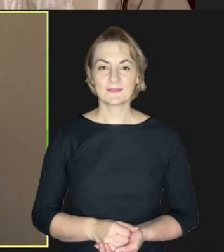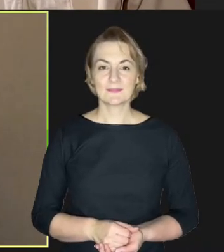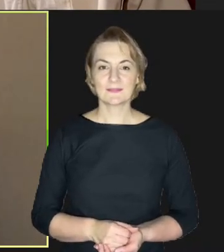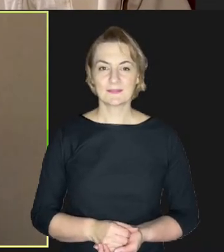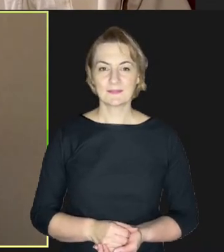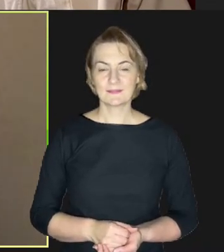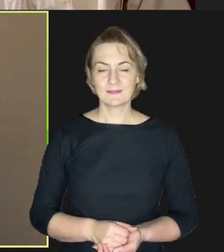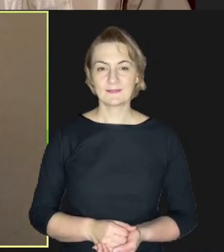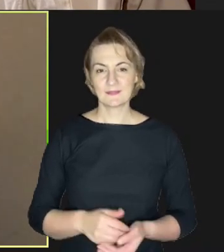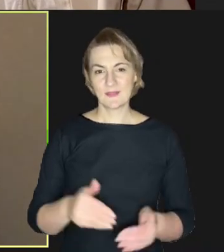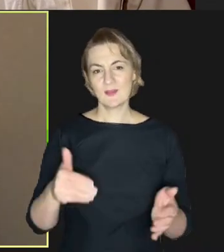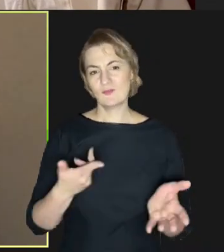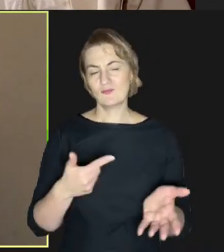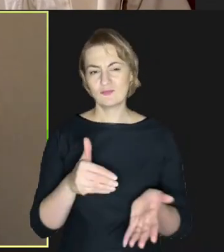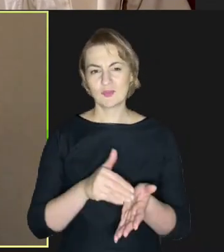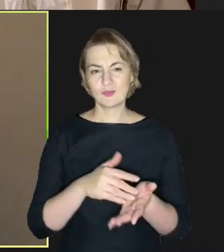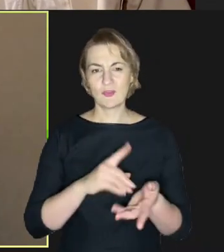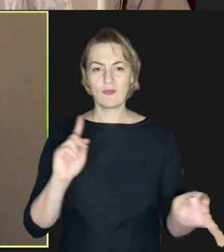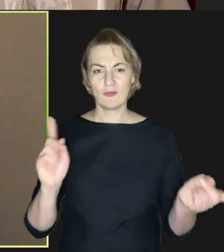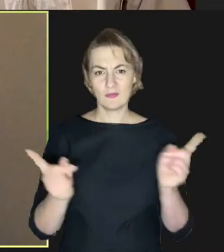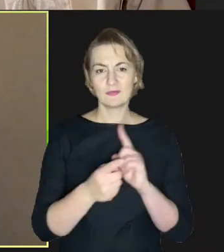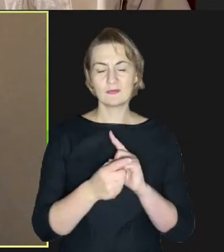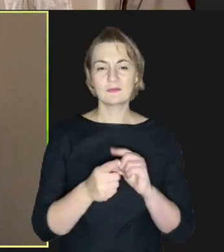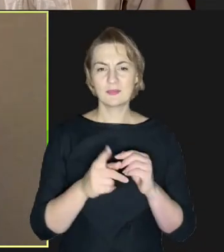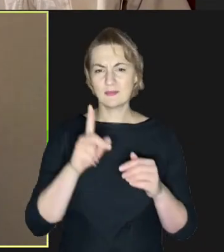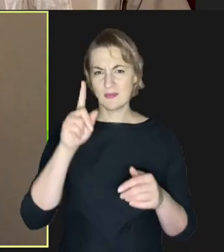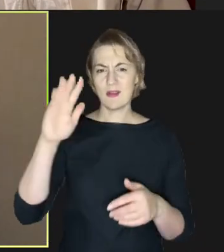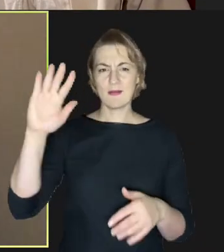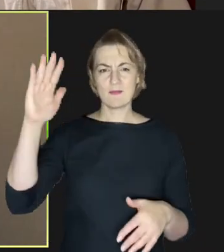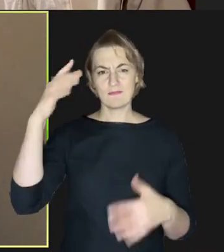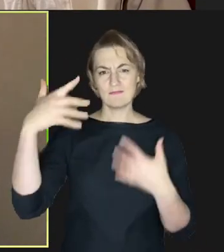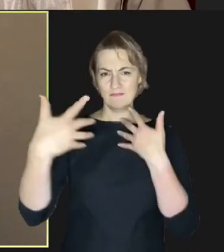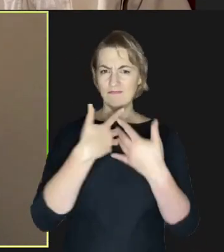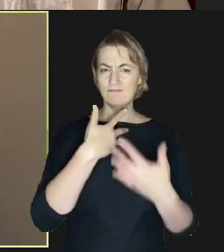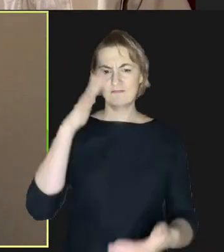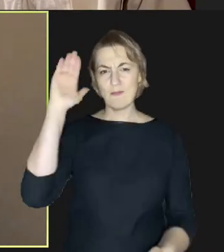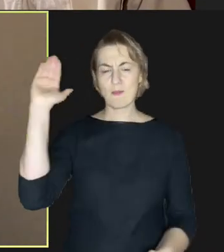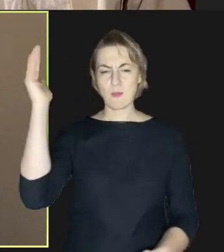to trzeba odwrócić, więc poznaj siebie, to jest najważniejsza sprawa.